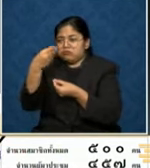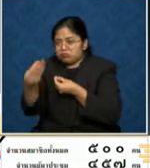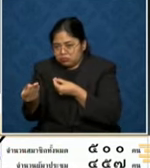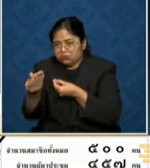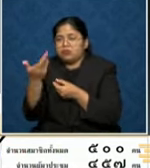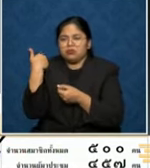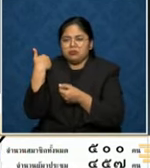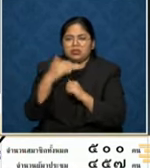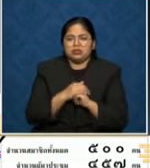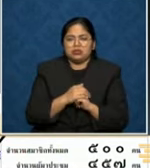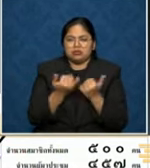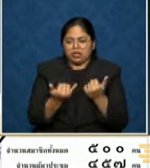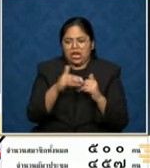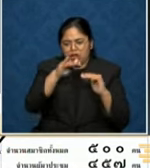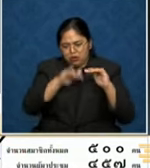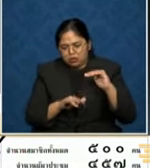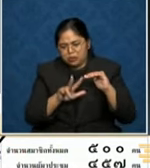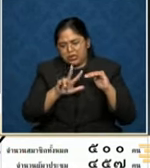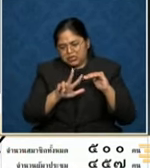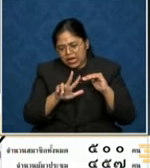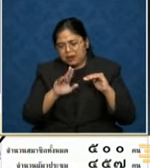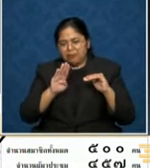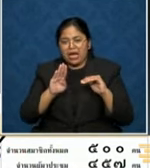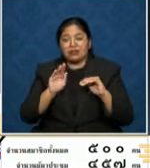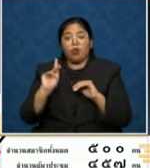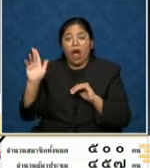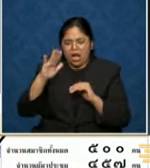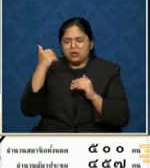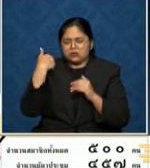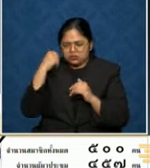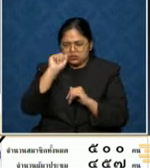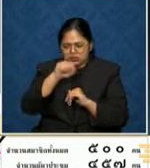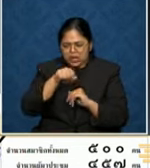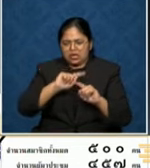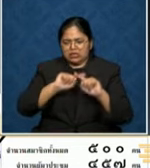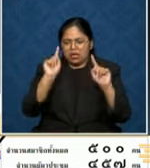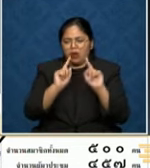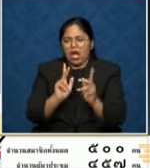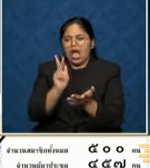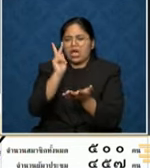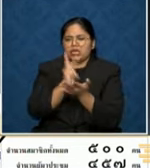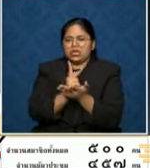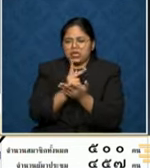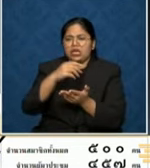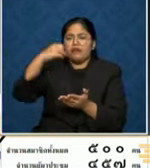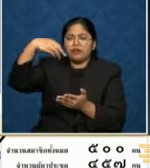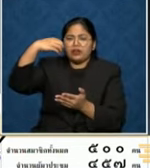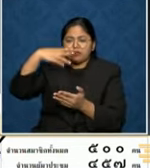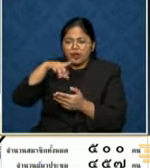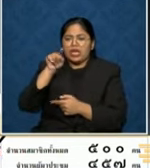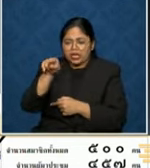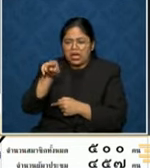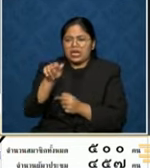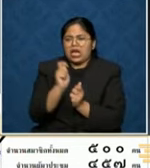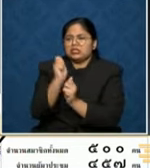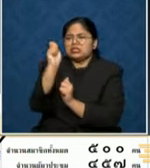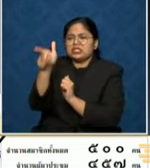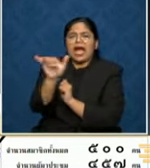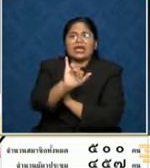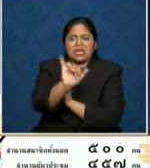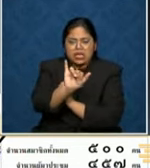งมาเหลือ3บาทกว่าแล้วแต่ว่านี่กฟผ.ที่มันยังไม่ได้รับการจัดสรรสะสางสักทีมันก็เลยกลายมาเป็นภาระที่เราต้องจ่ายเ